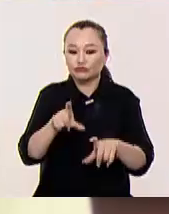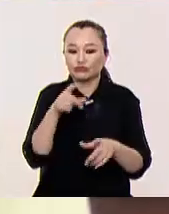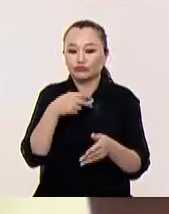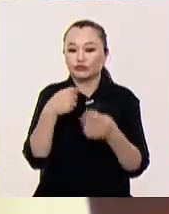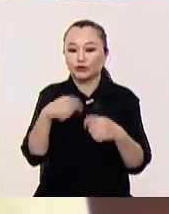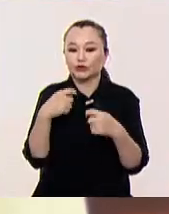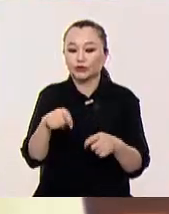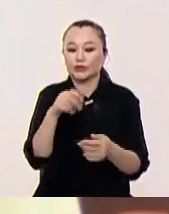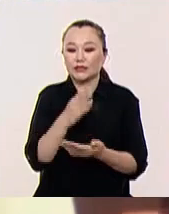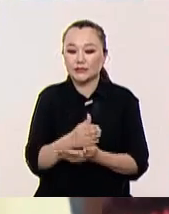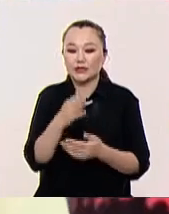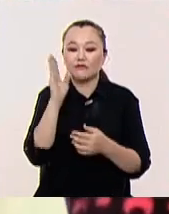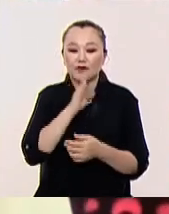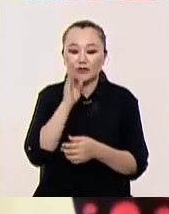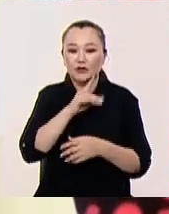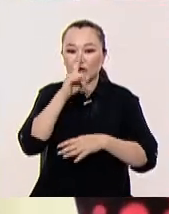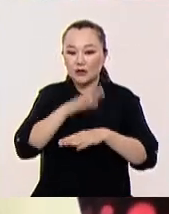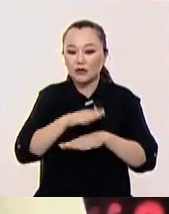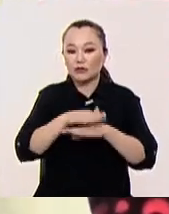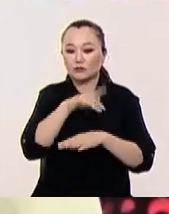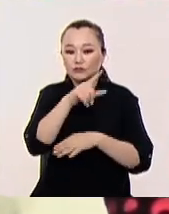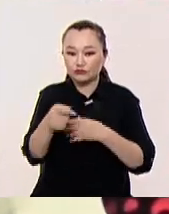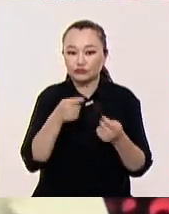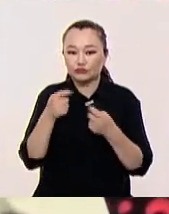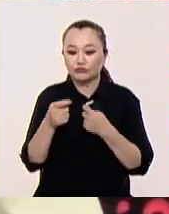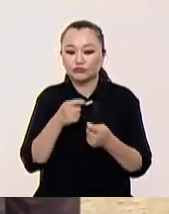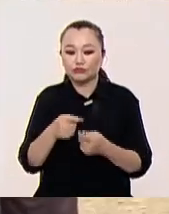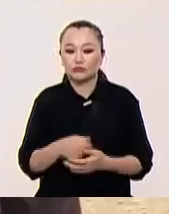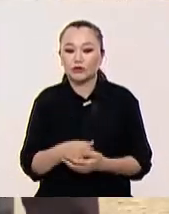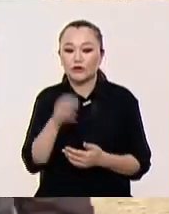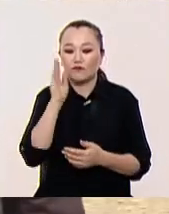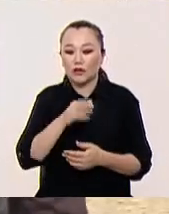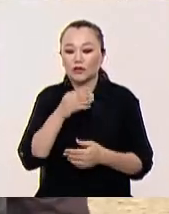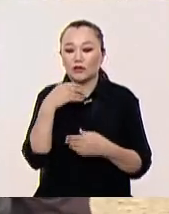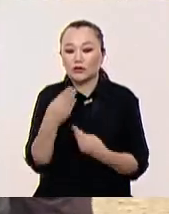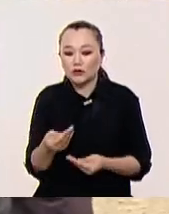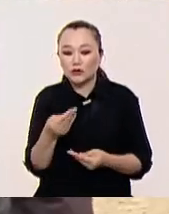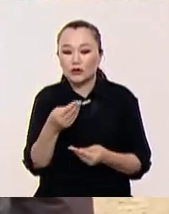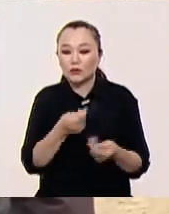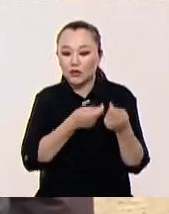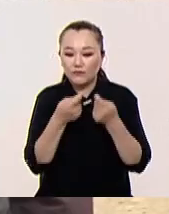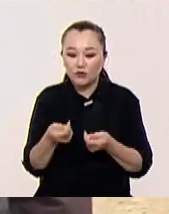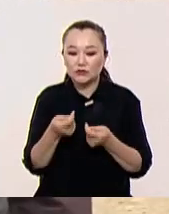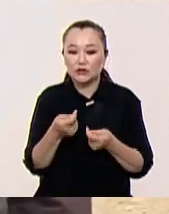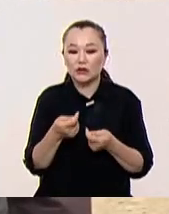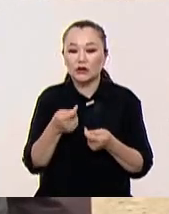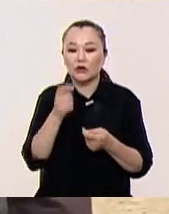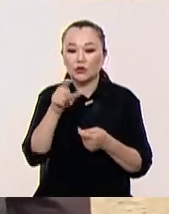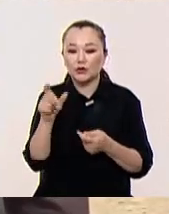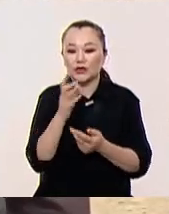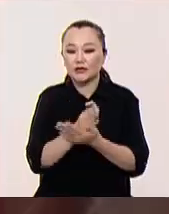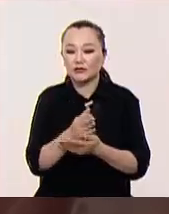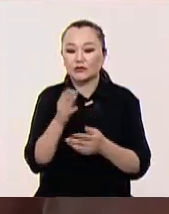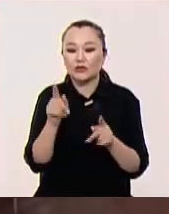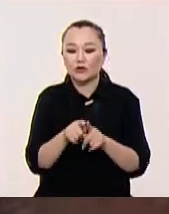дейді. Әрі суды бөлуді әкім басқарады деп топшылайды. 10 литр су береді, 50 литр әкеледі. Жоқ адамдарға одан